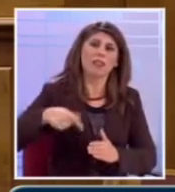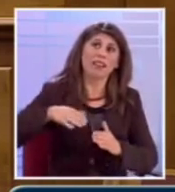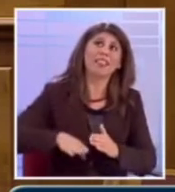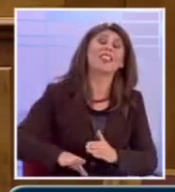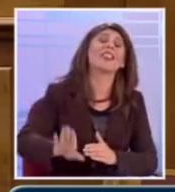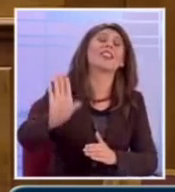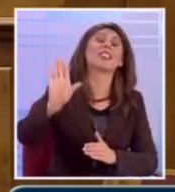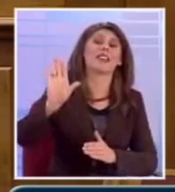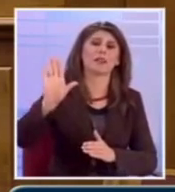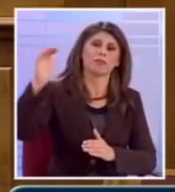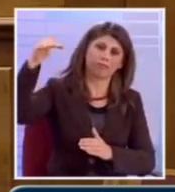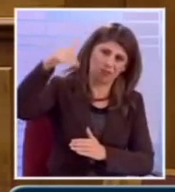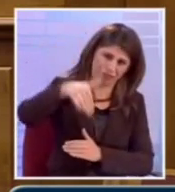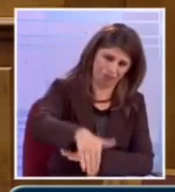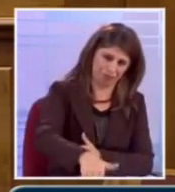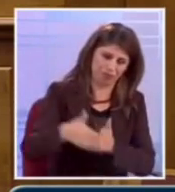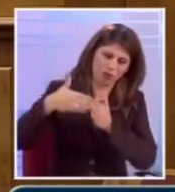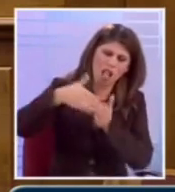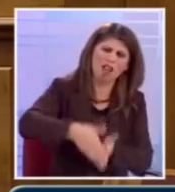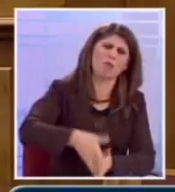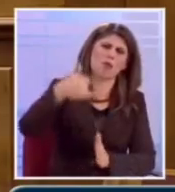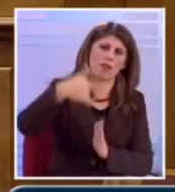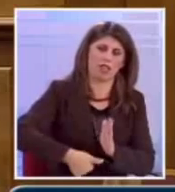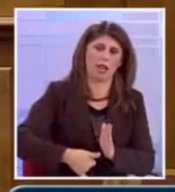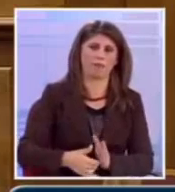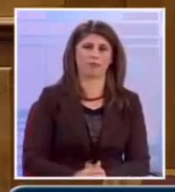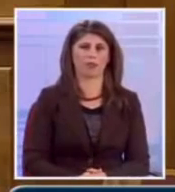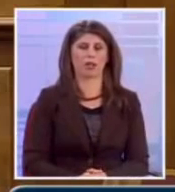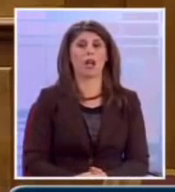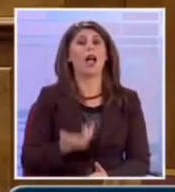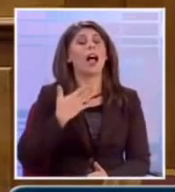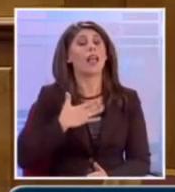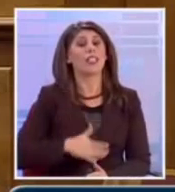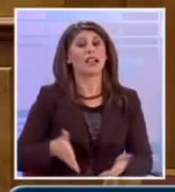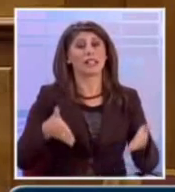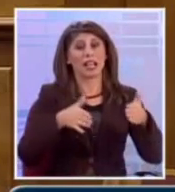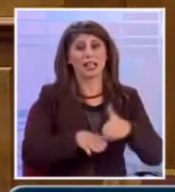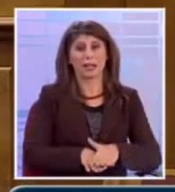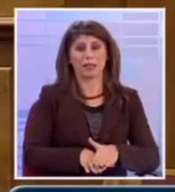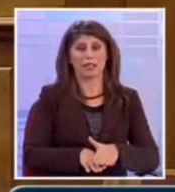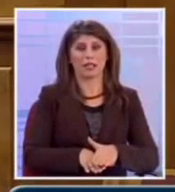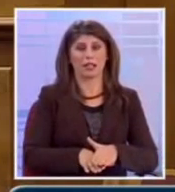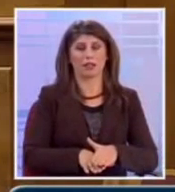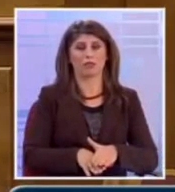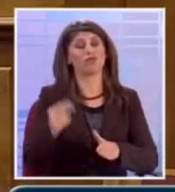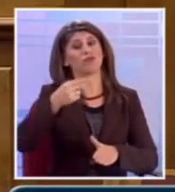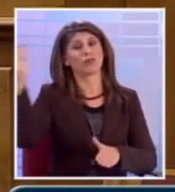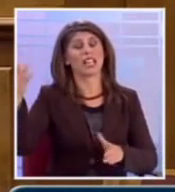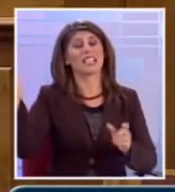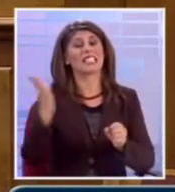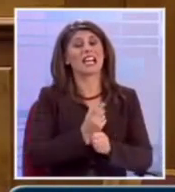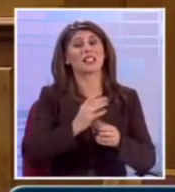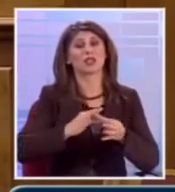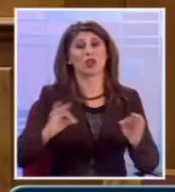απογειωθούμε βουλιάζουμε δυστυχώς ακόμα πιο βαθιά. Θέλετε να κρύψετε το περίφημο